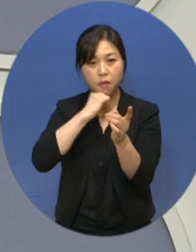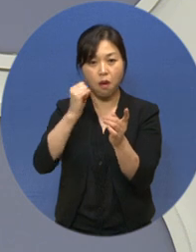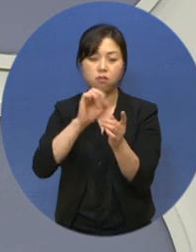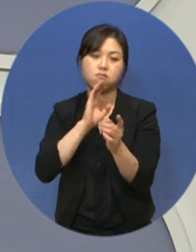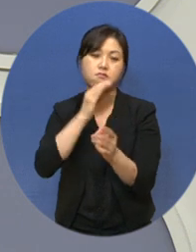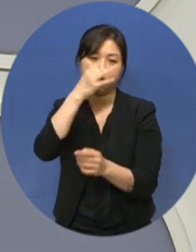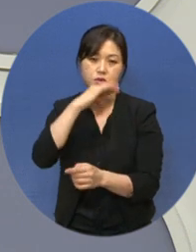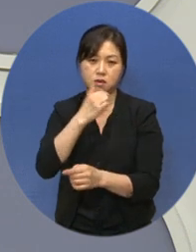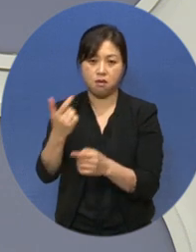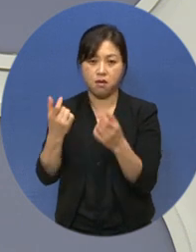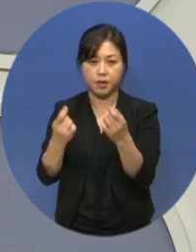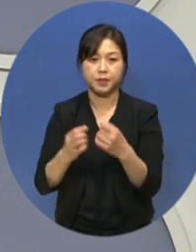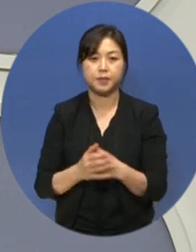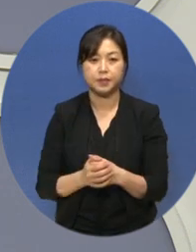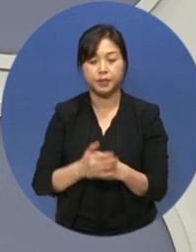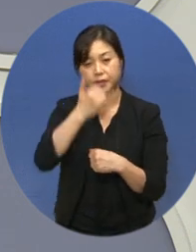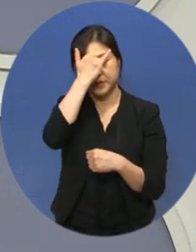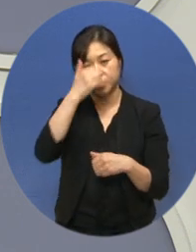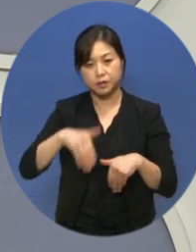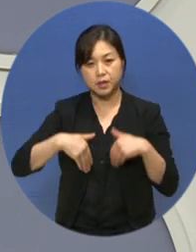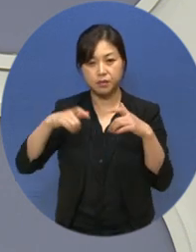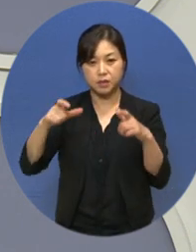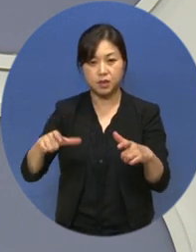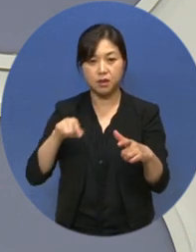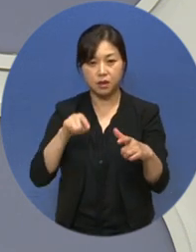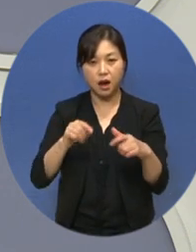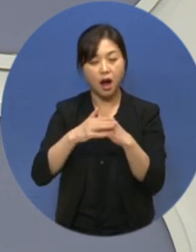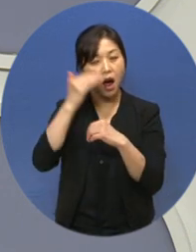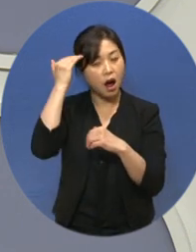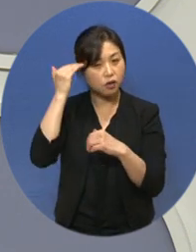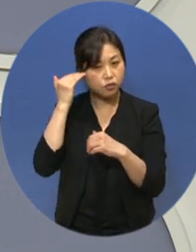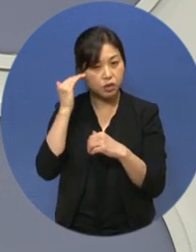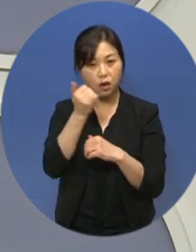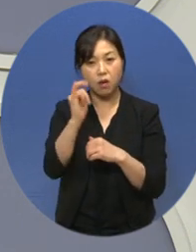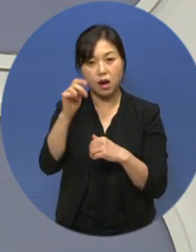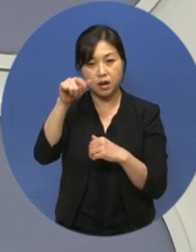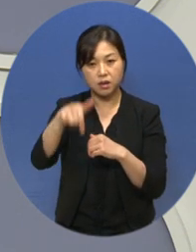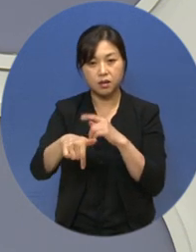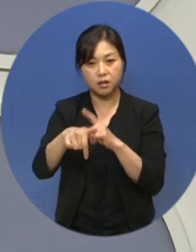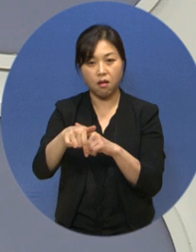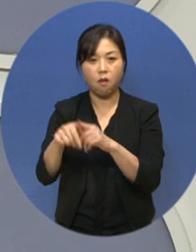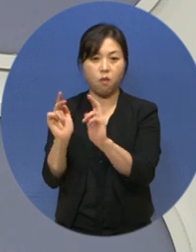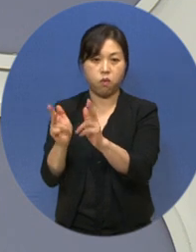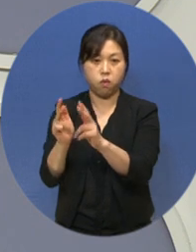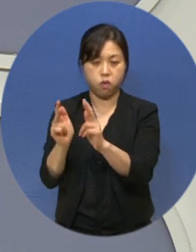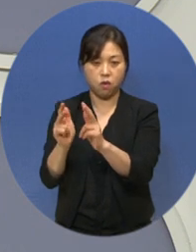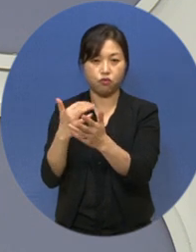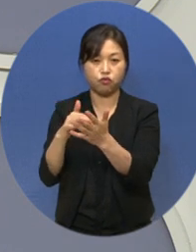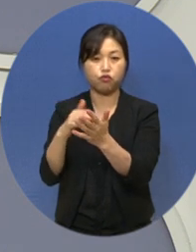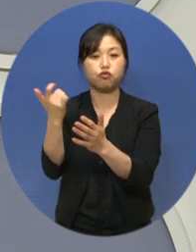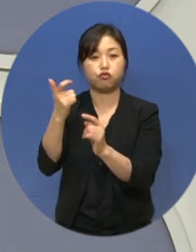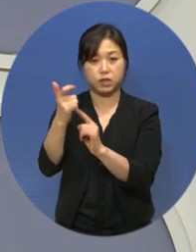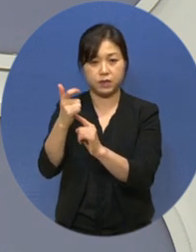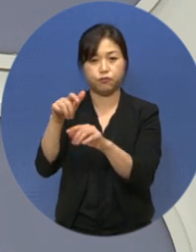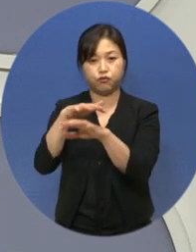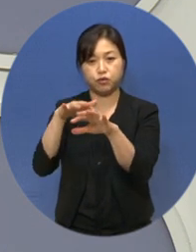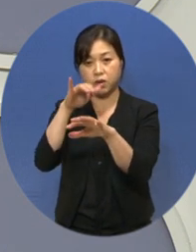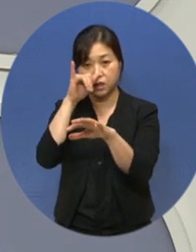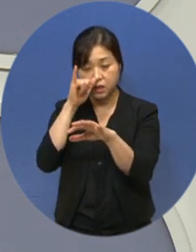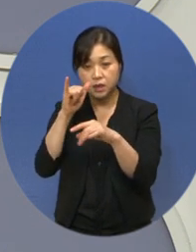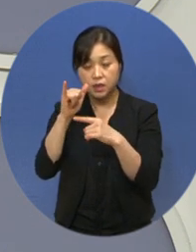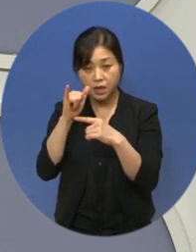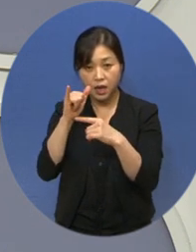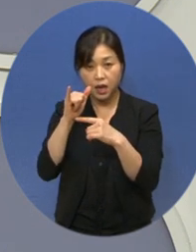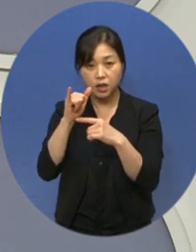드리고요 또 충청남도 같은 경우는 대한민국 화력 발전 수가 총 60개가 가동 중인데 물에 30개가 축척